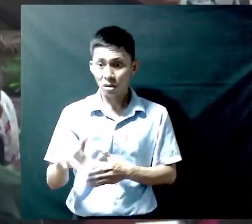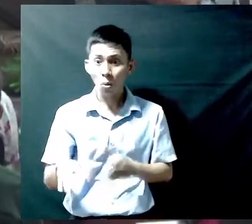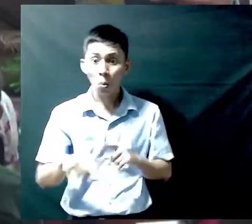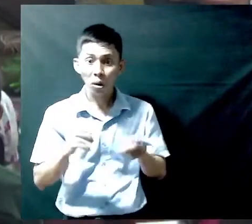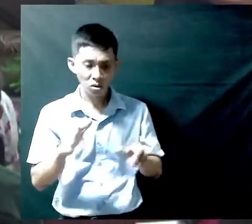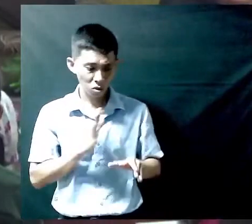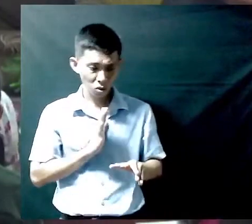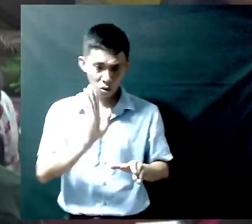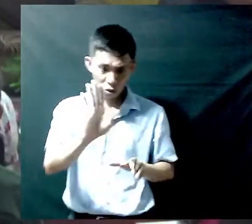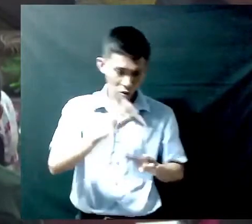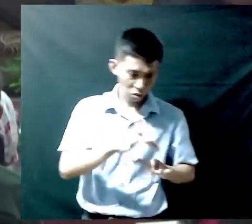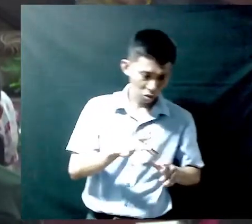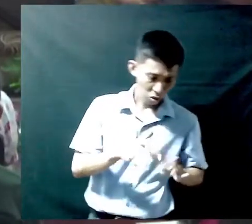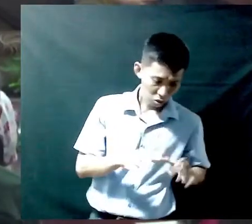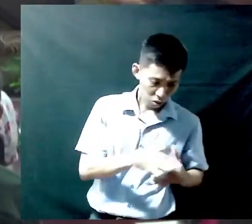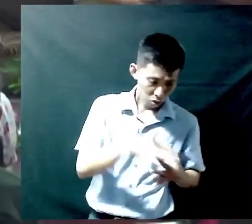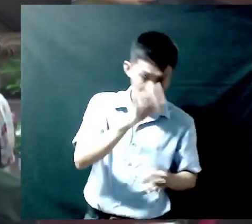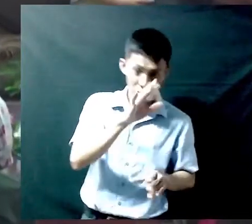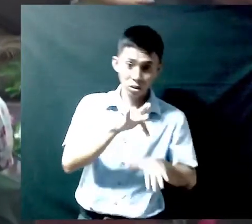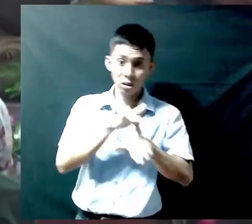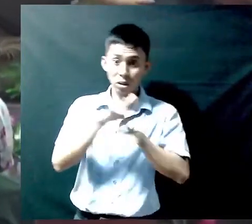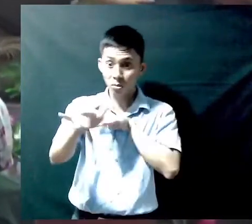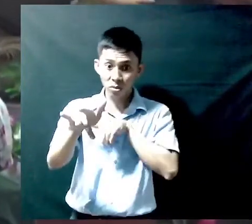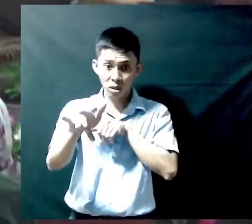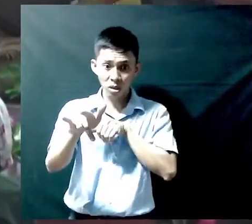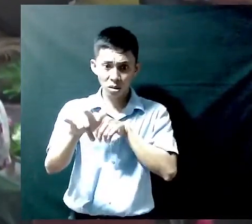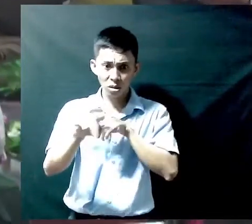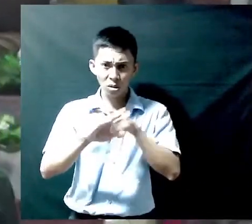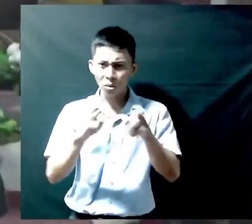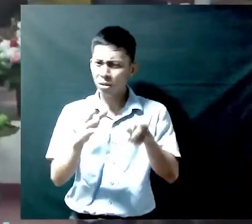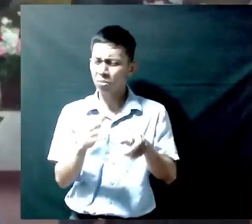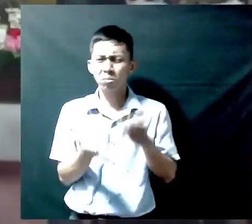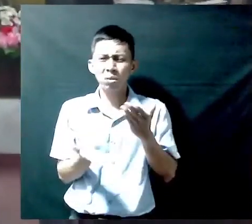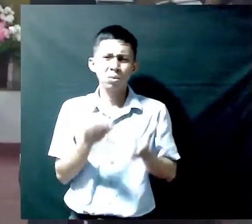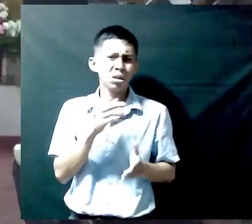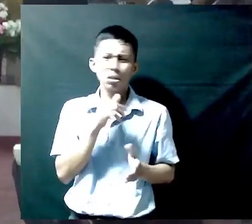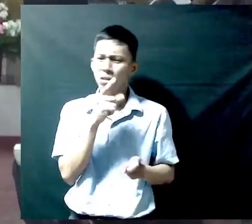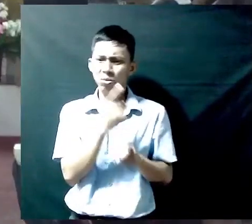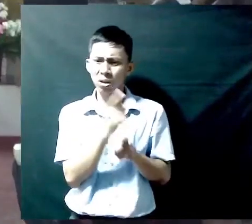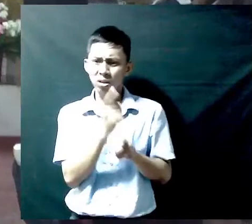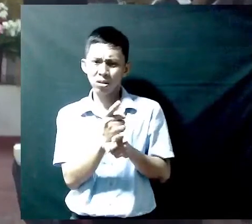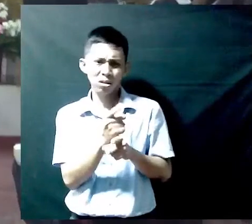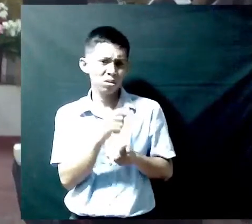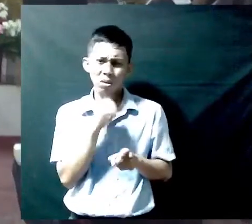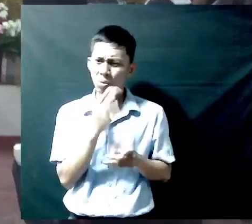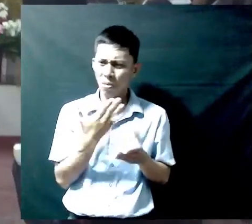if your spirit is empty? Alam ni Samuel yon.